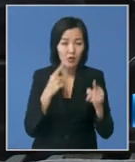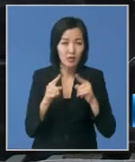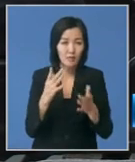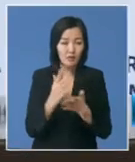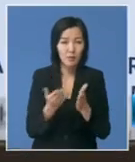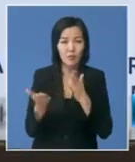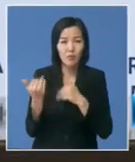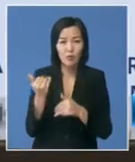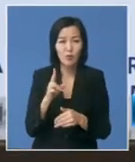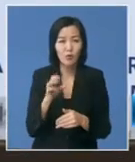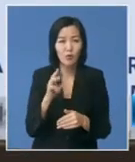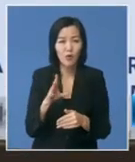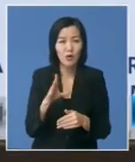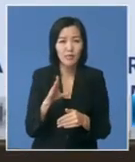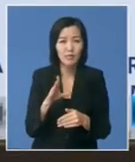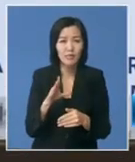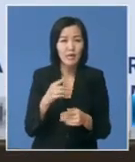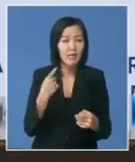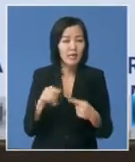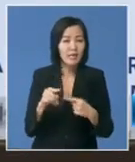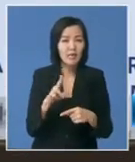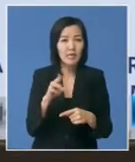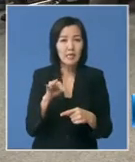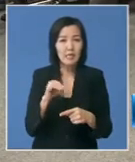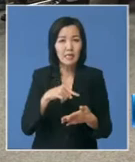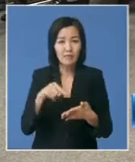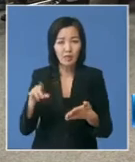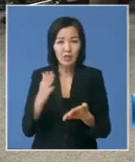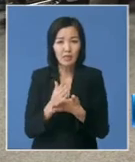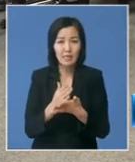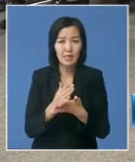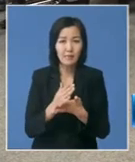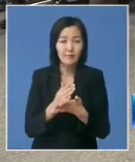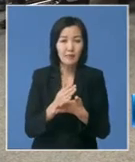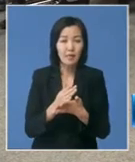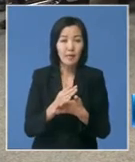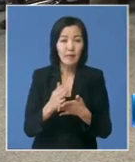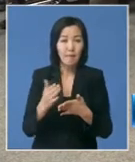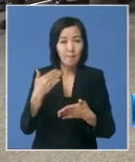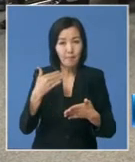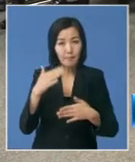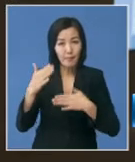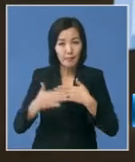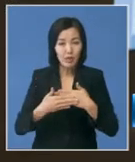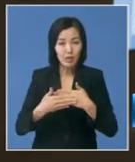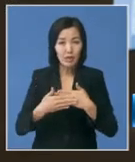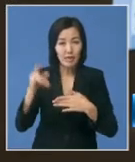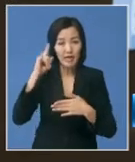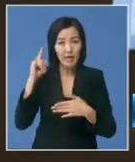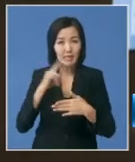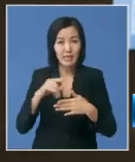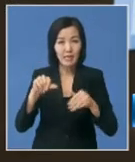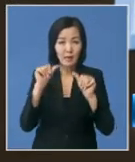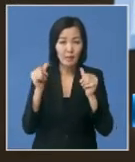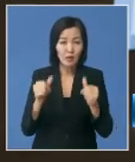көк қағаздан ерекшелігі кирилл әріптермен таңбаланған. Түрлі ақшаның бір жағында қазақ елі монументі мен көгершіндер,